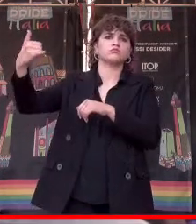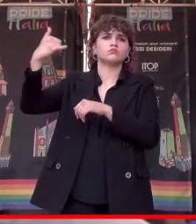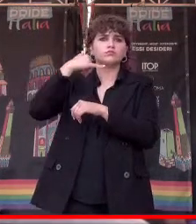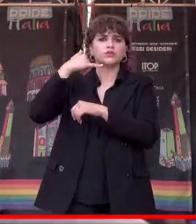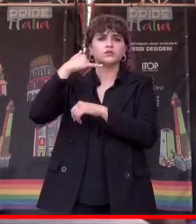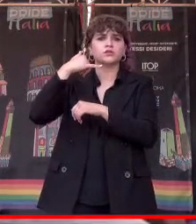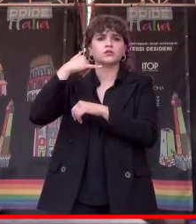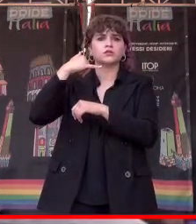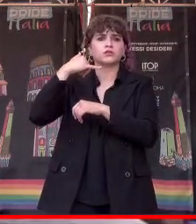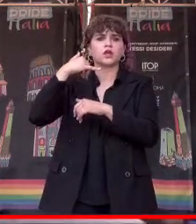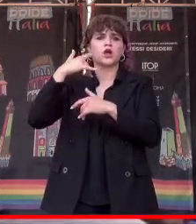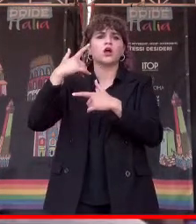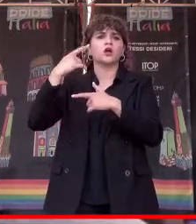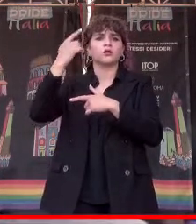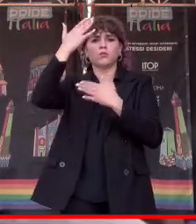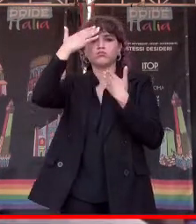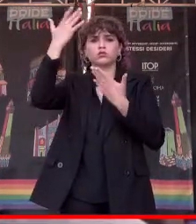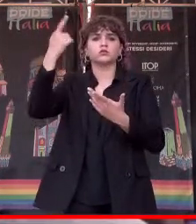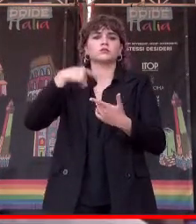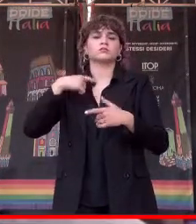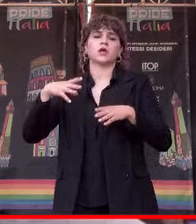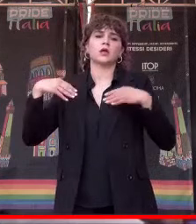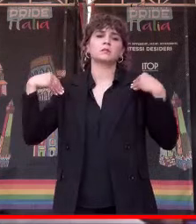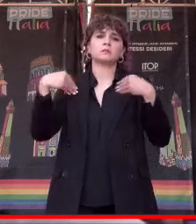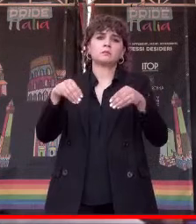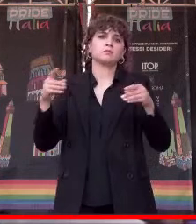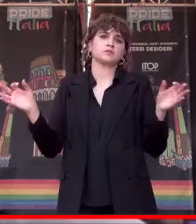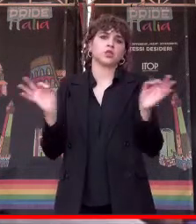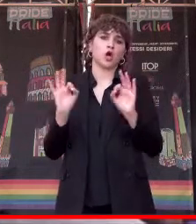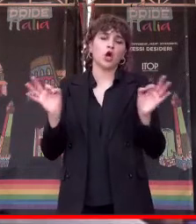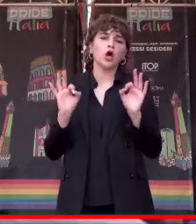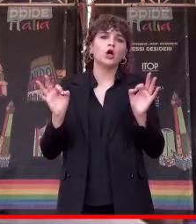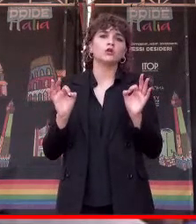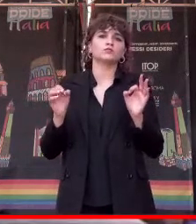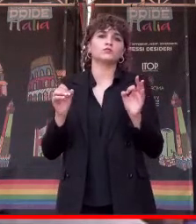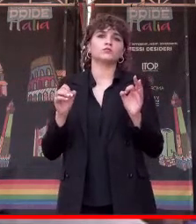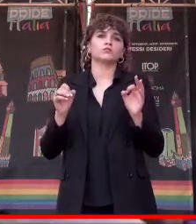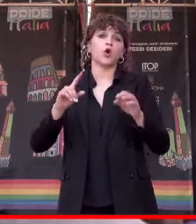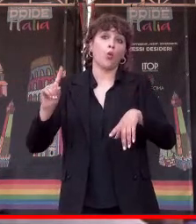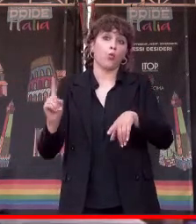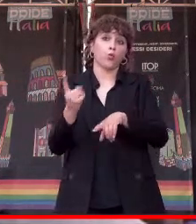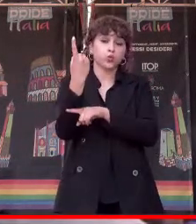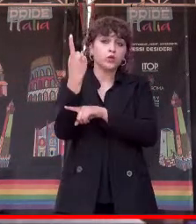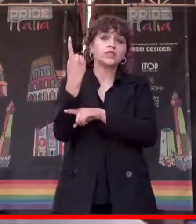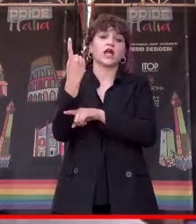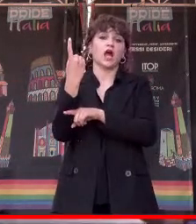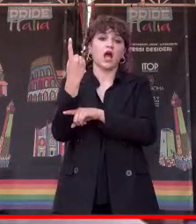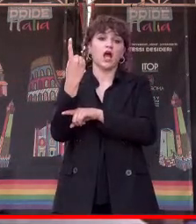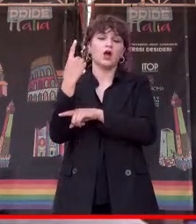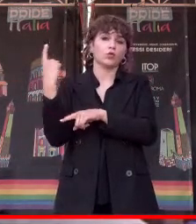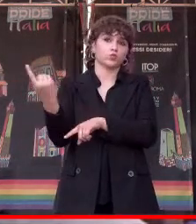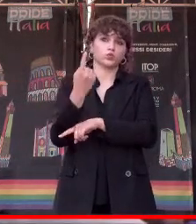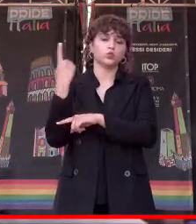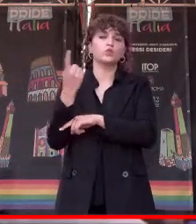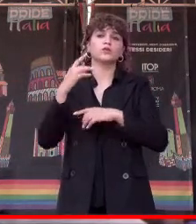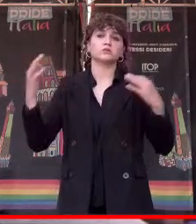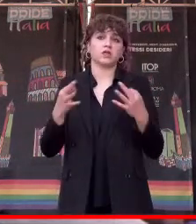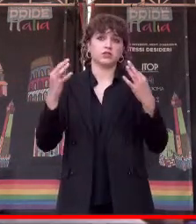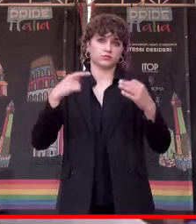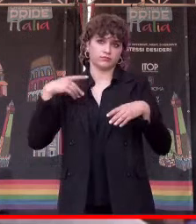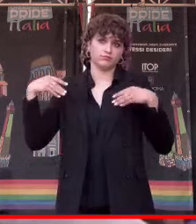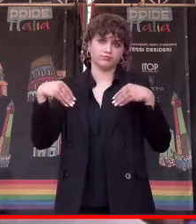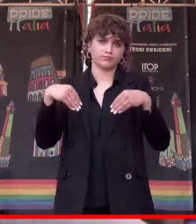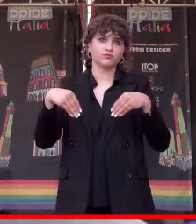potuto partecipare per un imprevisto, l'unica passeggiata a cui non ho partecipato, fra l'altro, quindi mi avete tratto questo